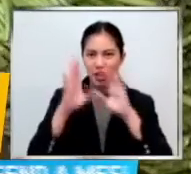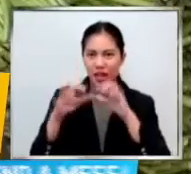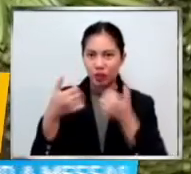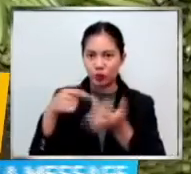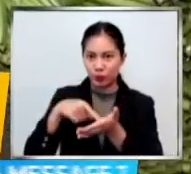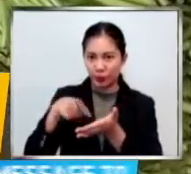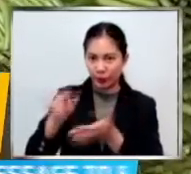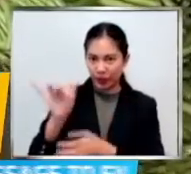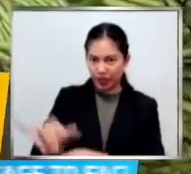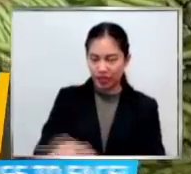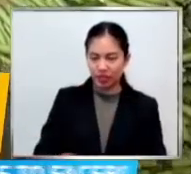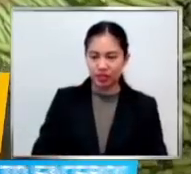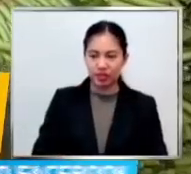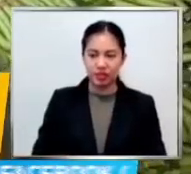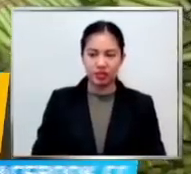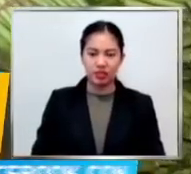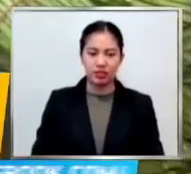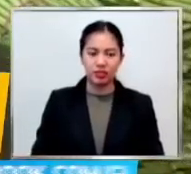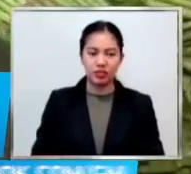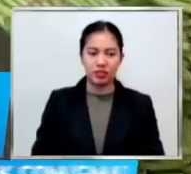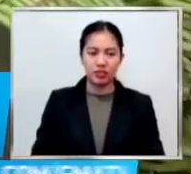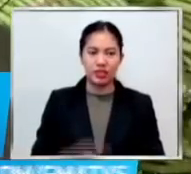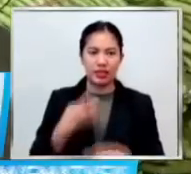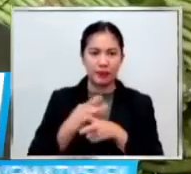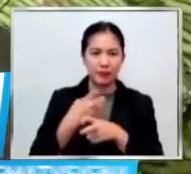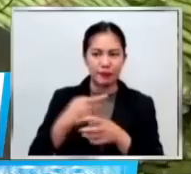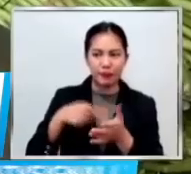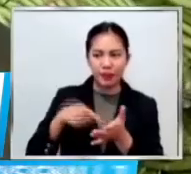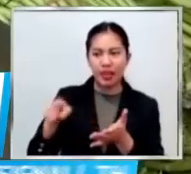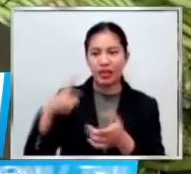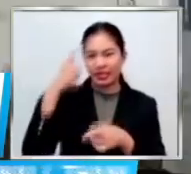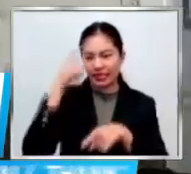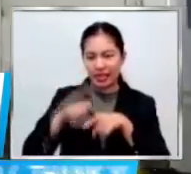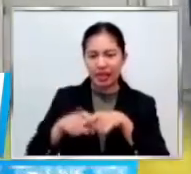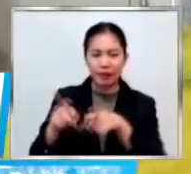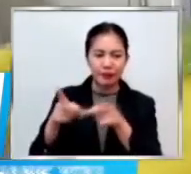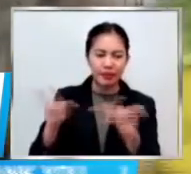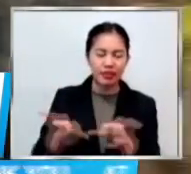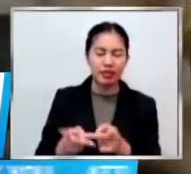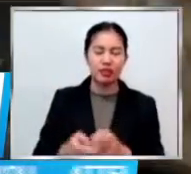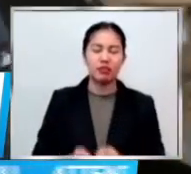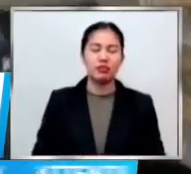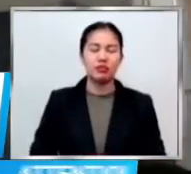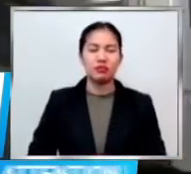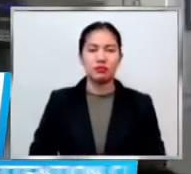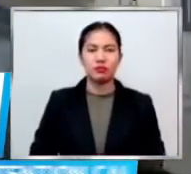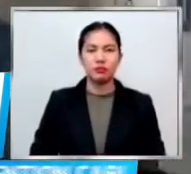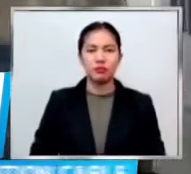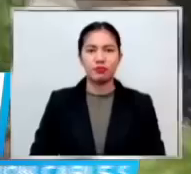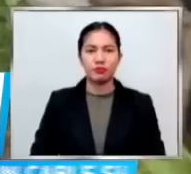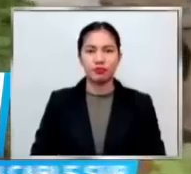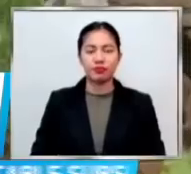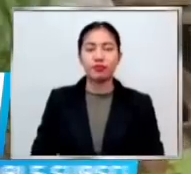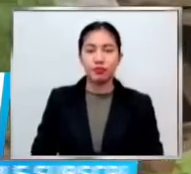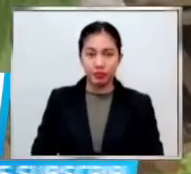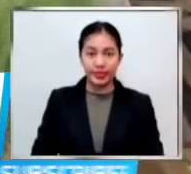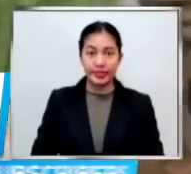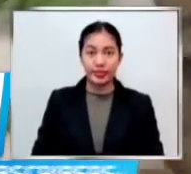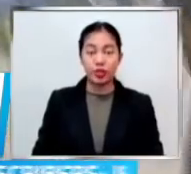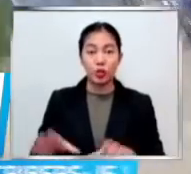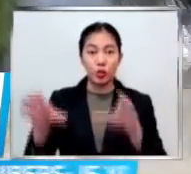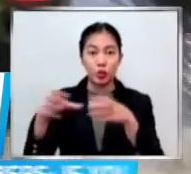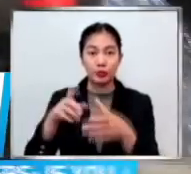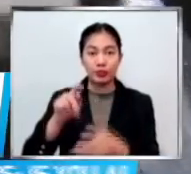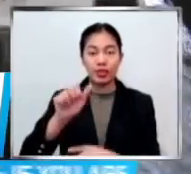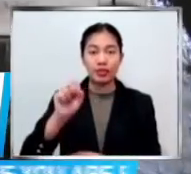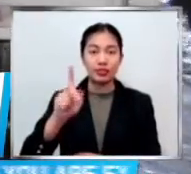namin? Tapos babayad pa kami ng pwesto, hindi naman pwede hindi magbabayad ng pwesto. Sabi ng Task Force Disiplina na iintindihan nila ang sentimiento ng